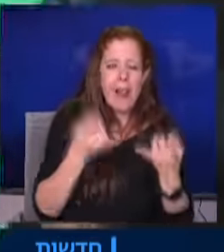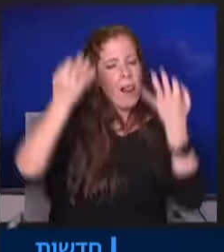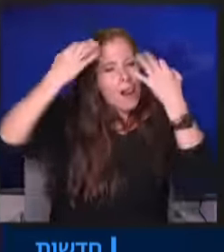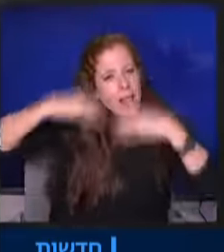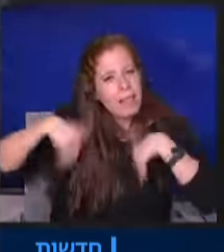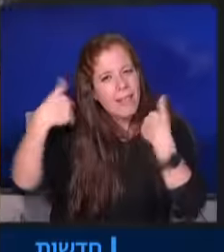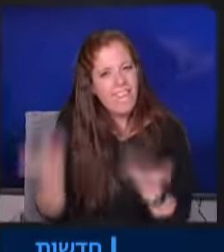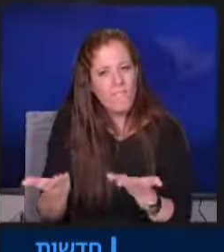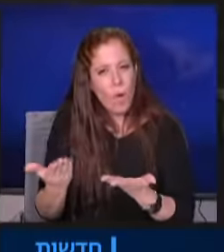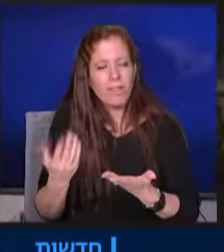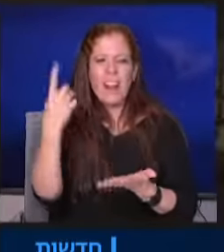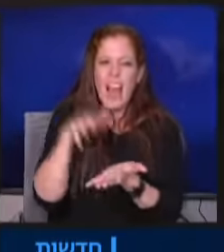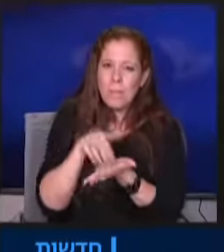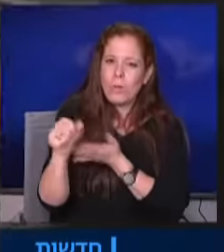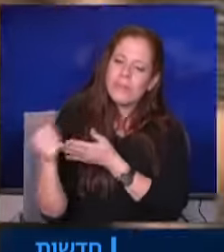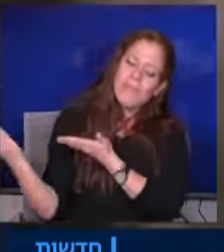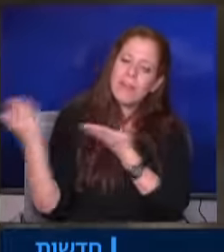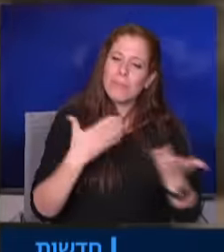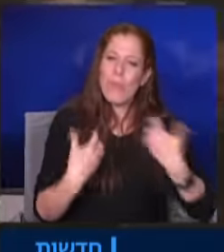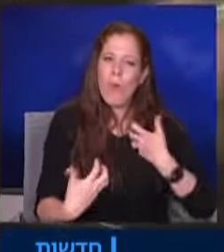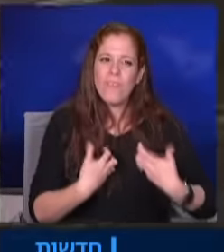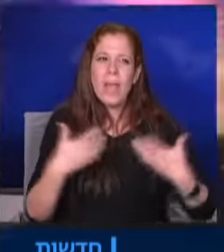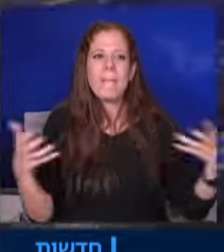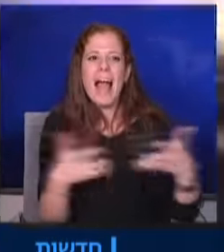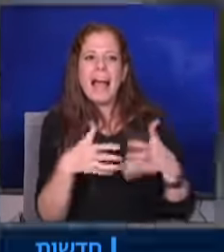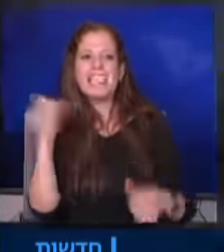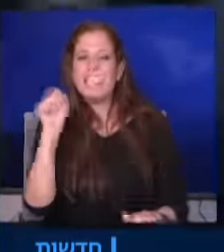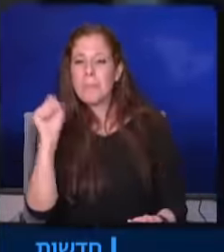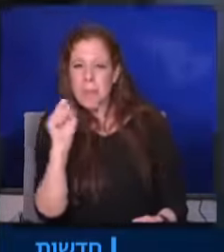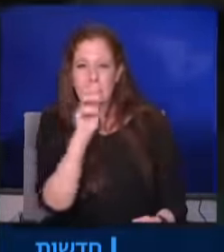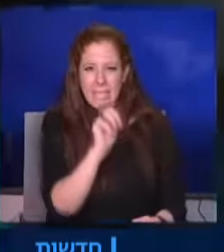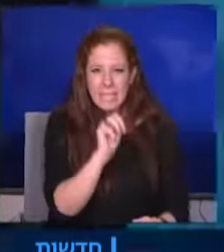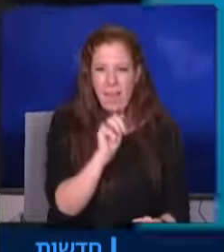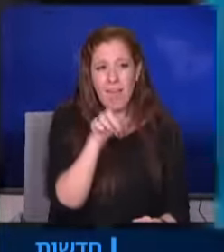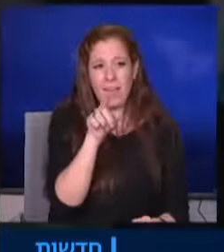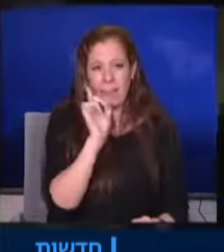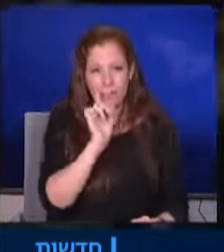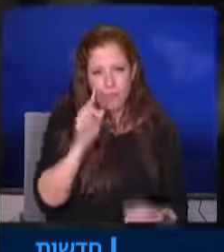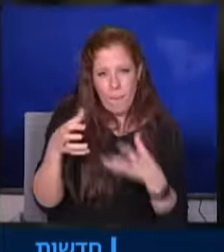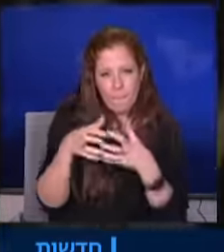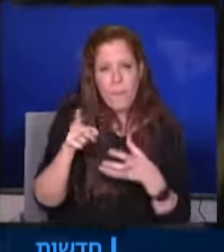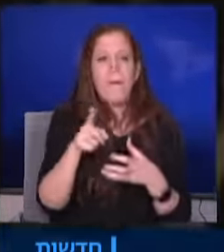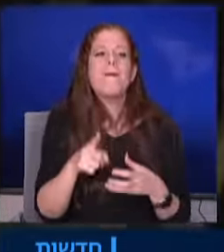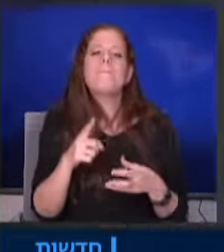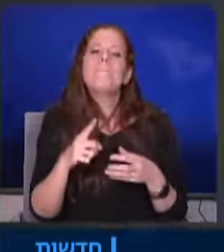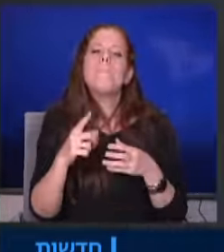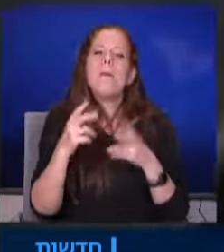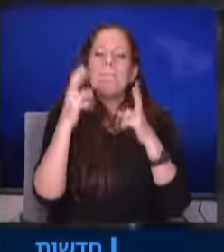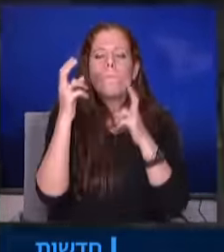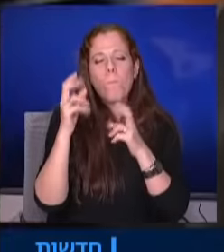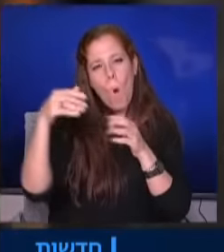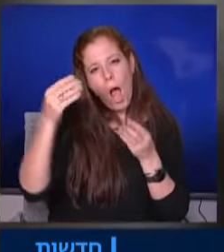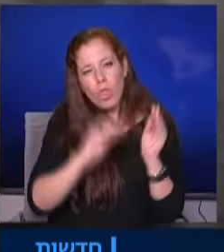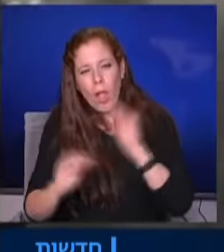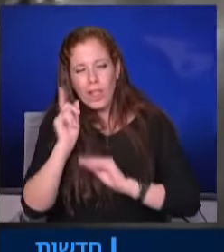מחלוציה ולהזמין אותו להופיע עם להקת סאבטרניאן מסקרייד בפסטיבל רוק במועדון הצוללת הצהובה, המקום שבו